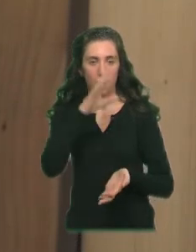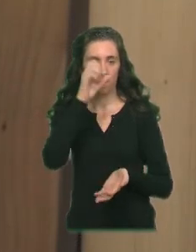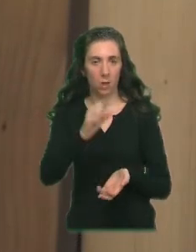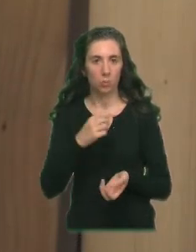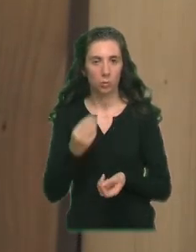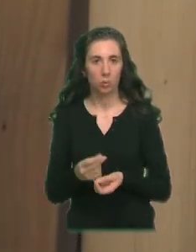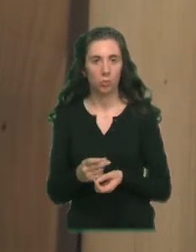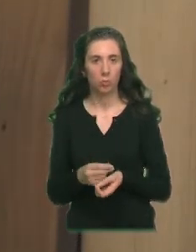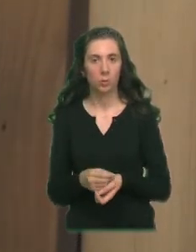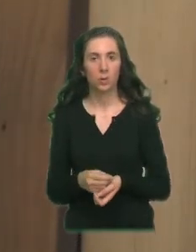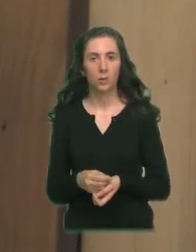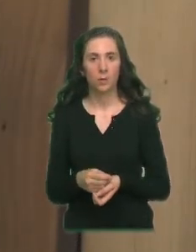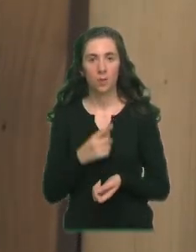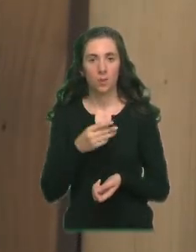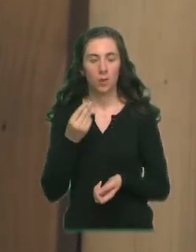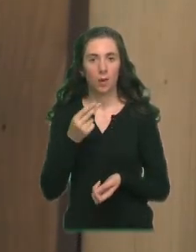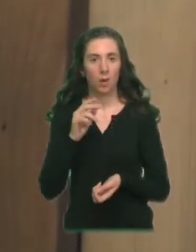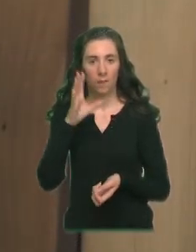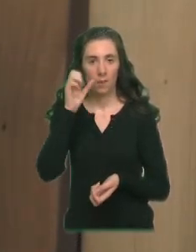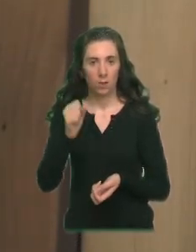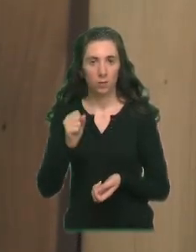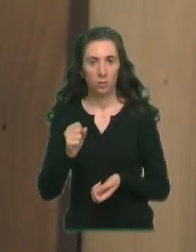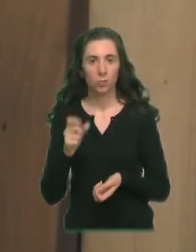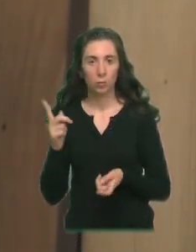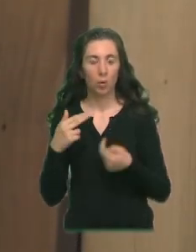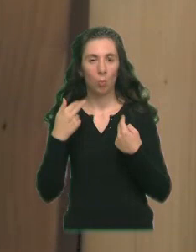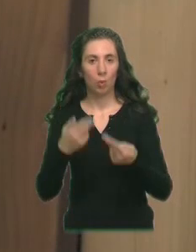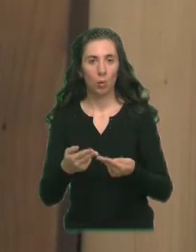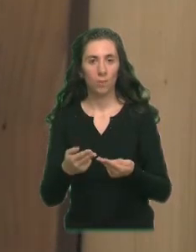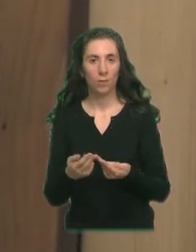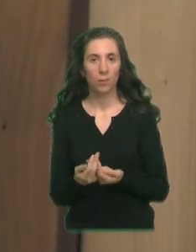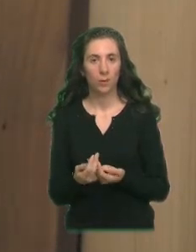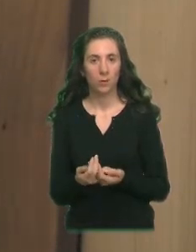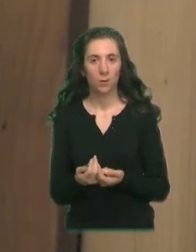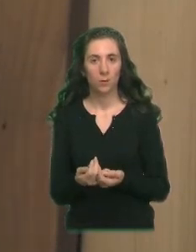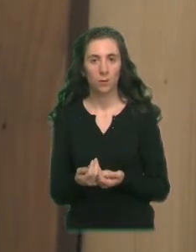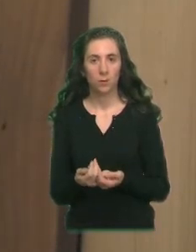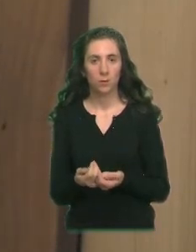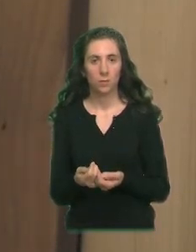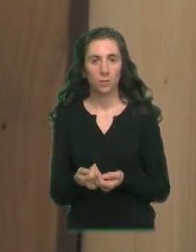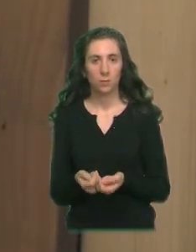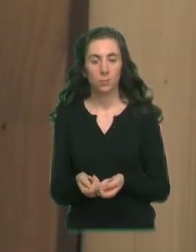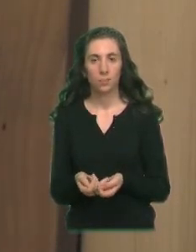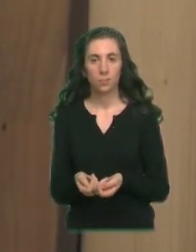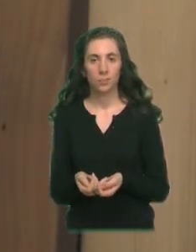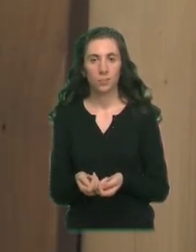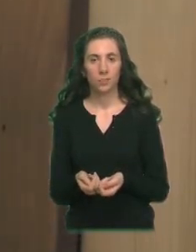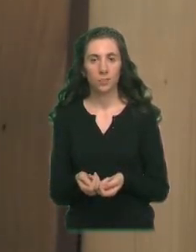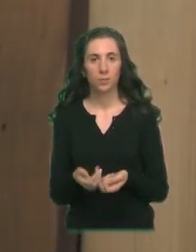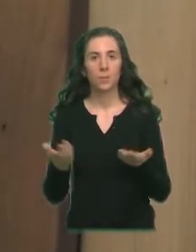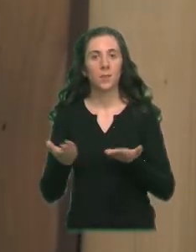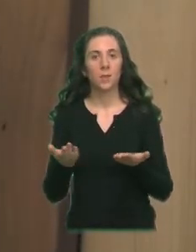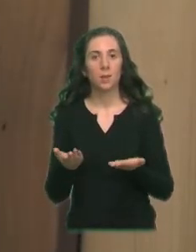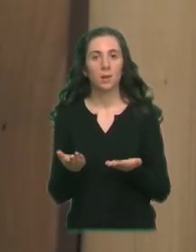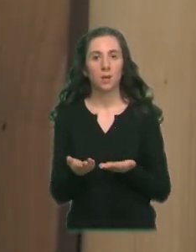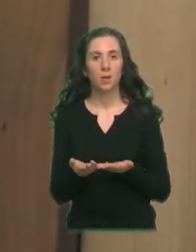onda kaže, je bezu, van... Karant, kart postar, ilustre, i